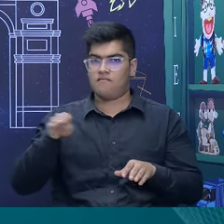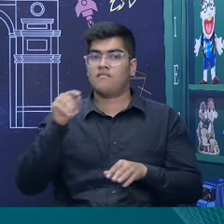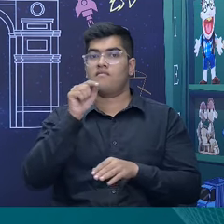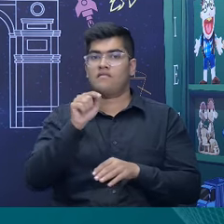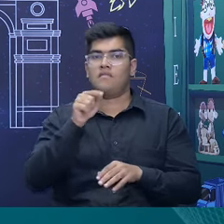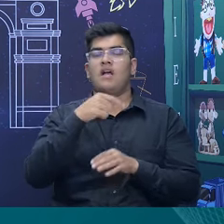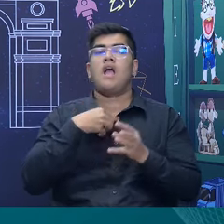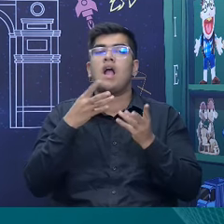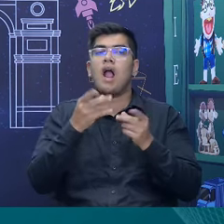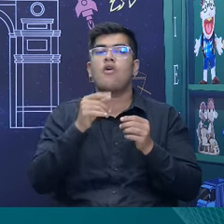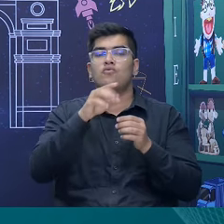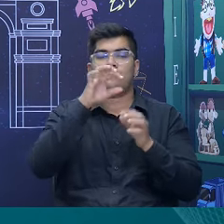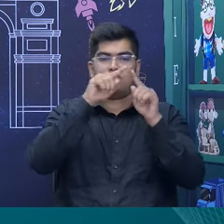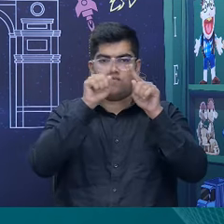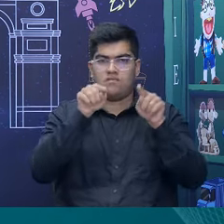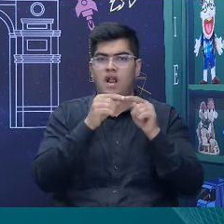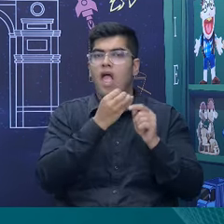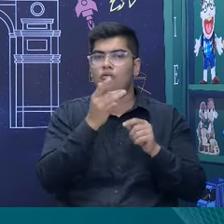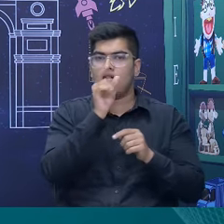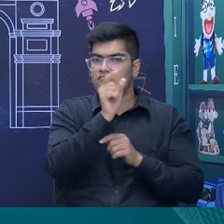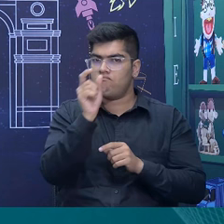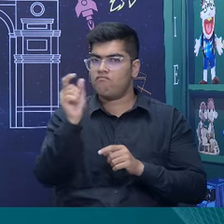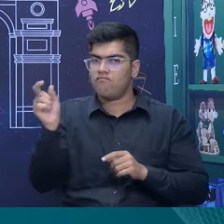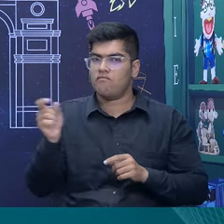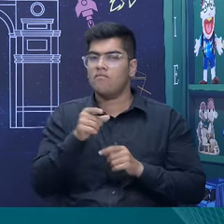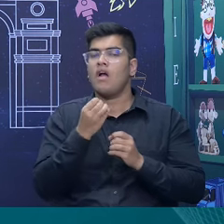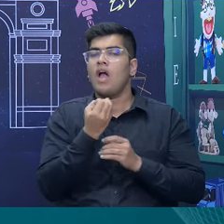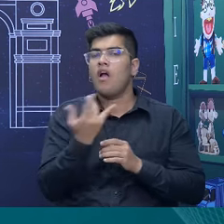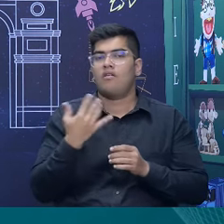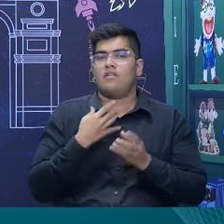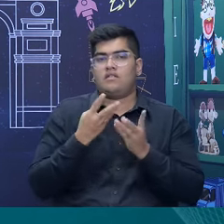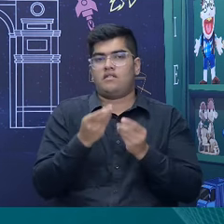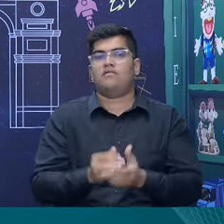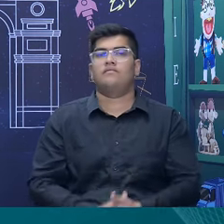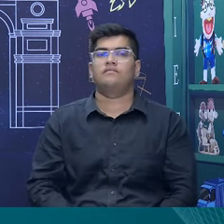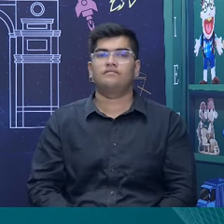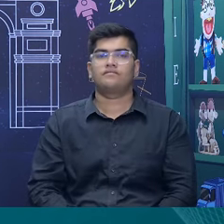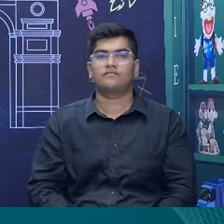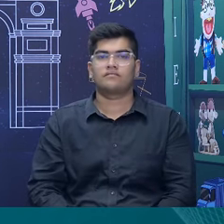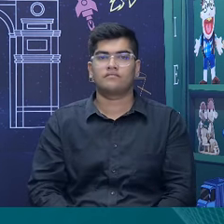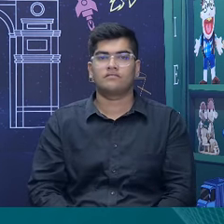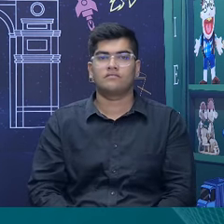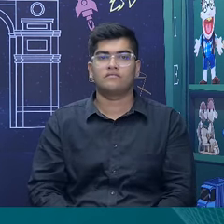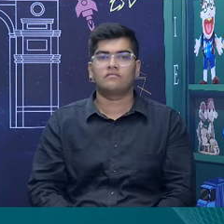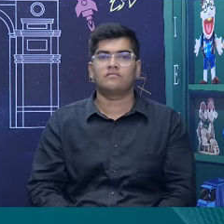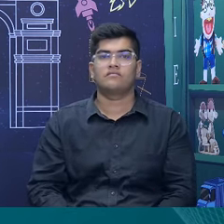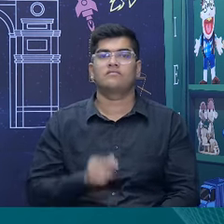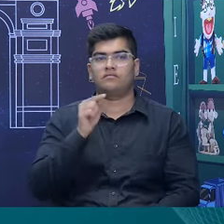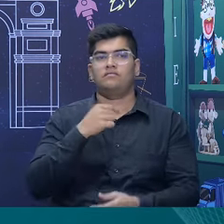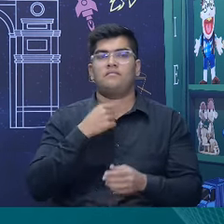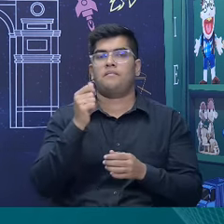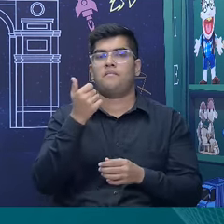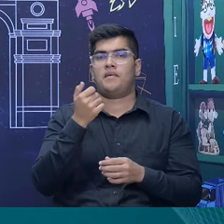ग्रिड्स को गिन स सकते हैं कि इसने कितनी यूनिट्स कवर की तो देखें कितनी करी एक बार मार्क कर लेते हैं